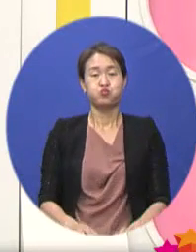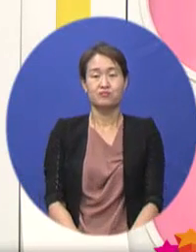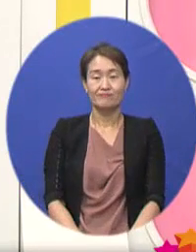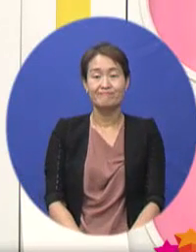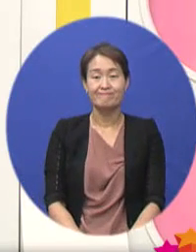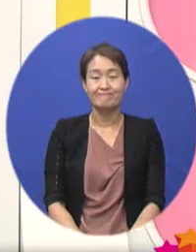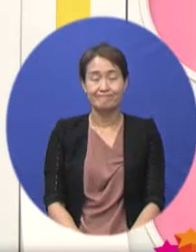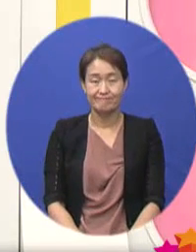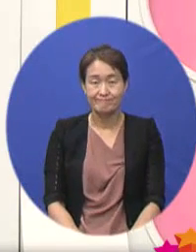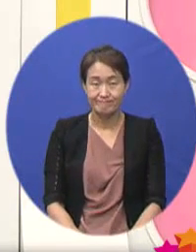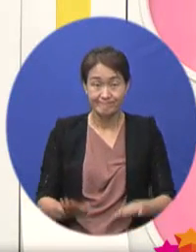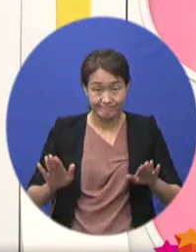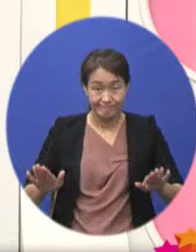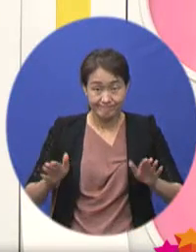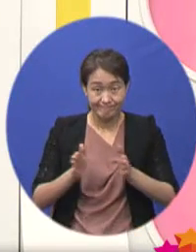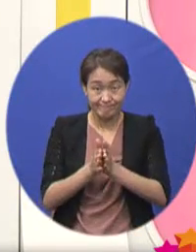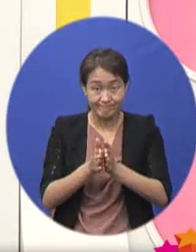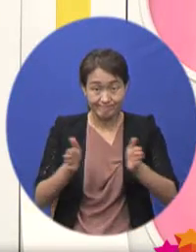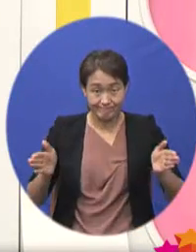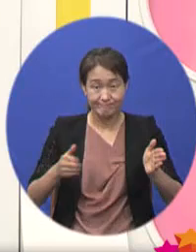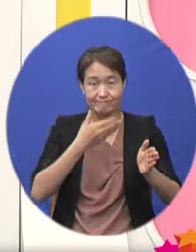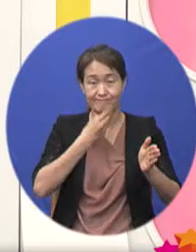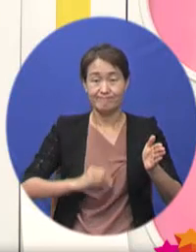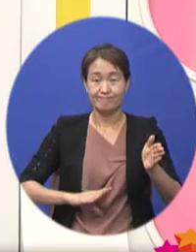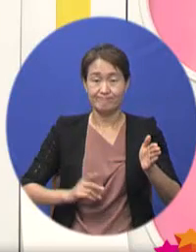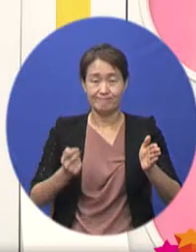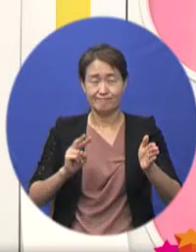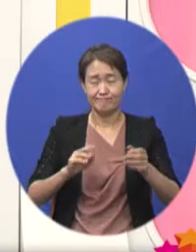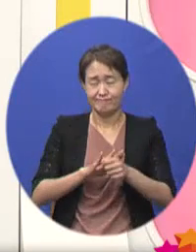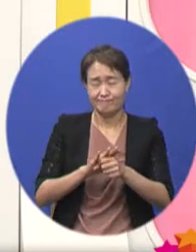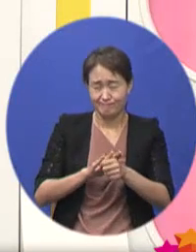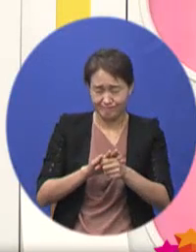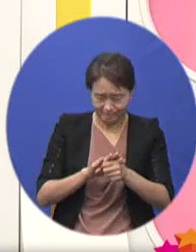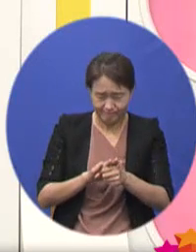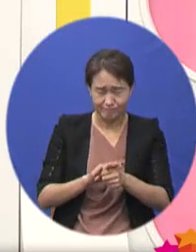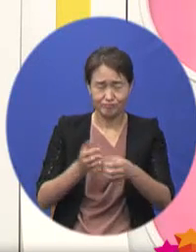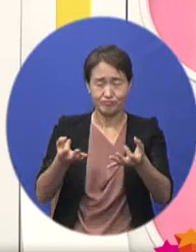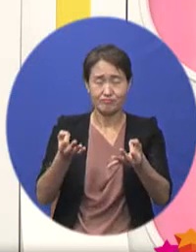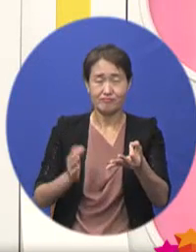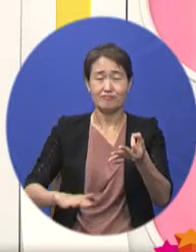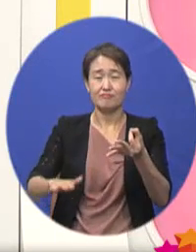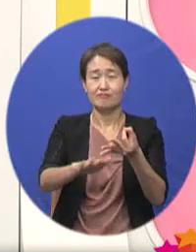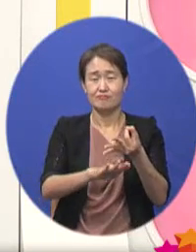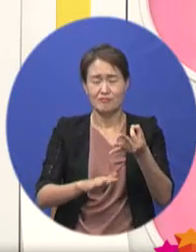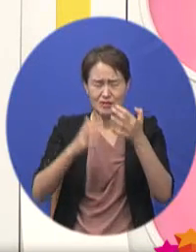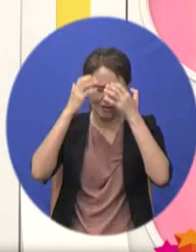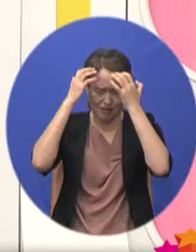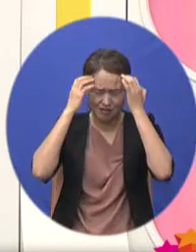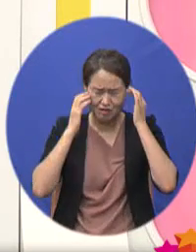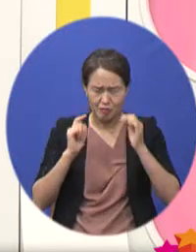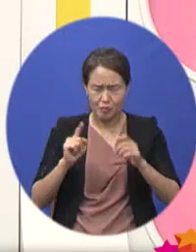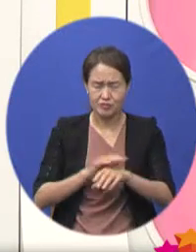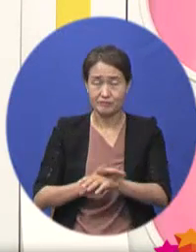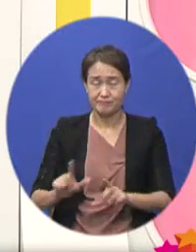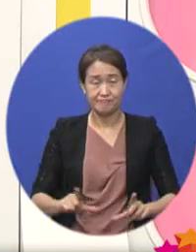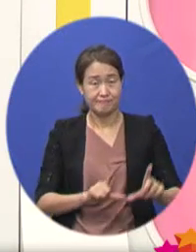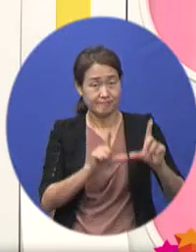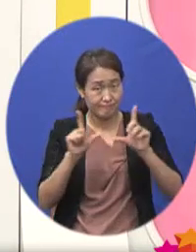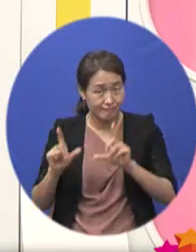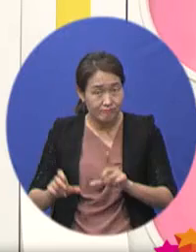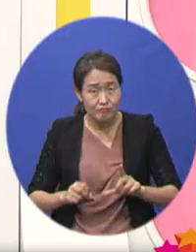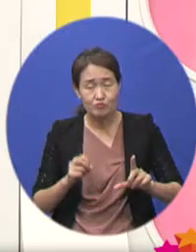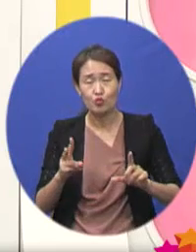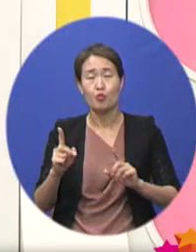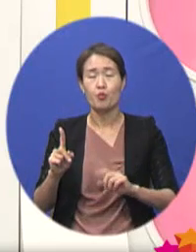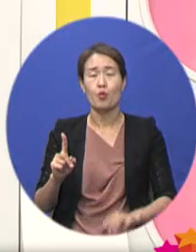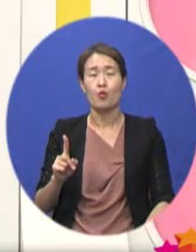예. 예, 지금 하겠습니다. 예, 예. 복지 TV를 예정하고 계시는 시청자 여러분. 예. 무더운 여름 잘 보내시고